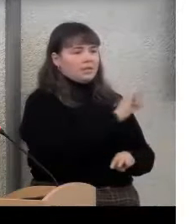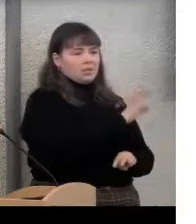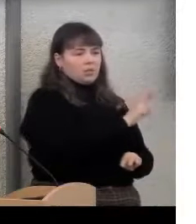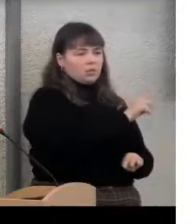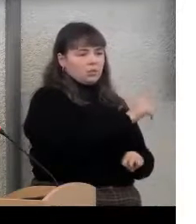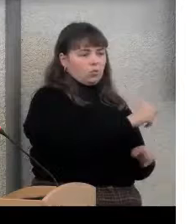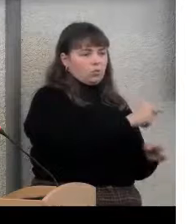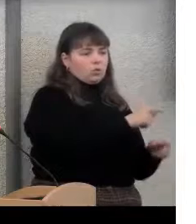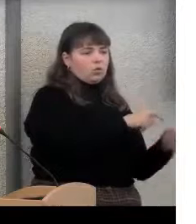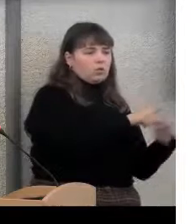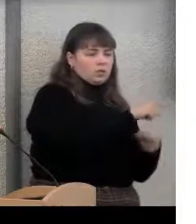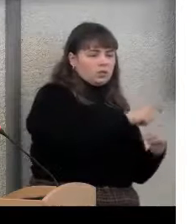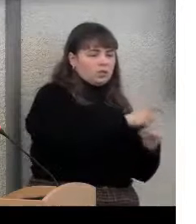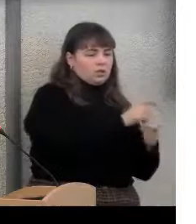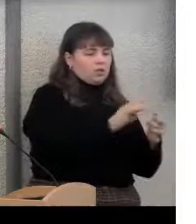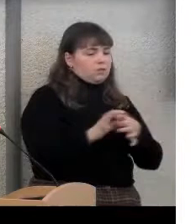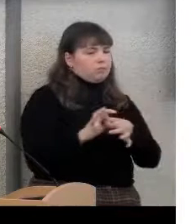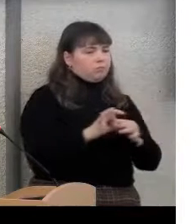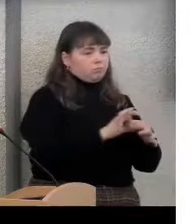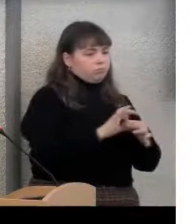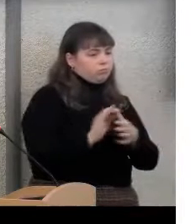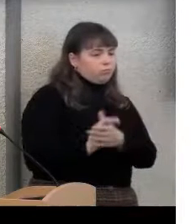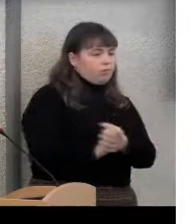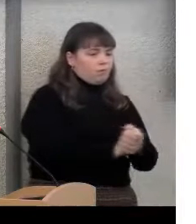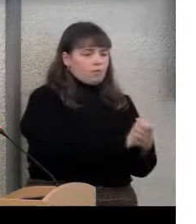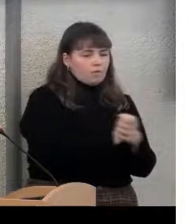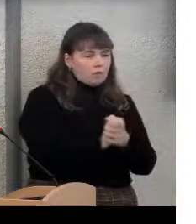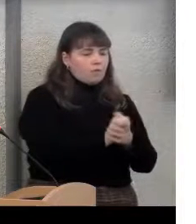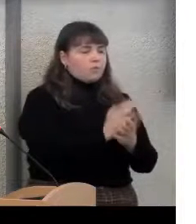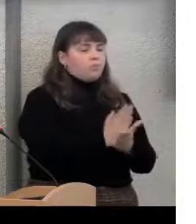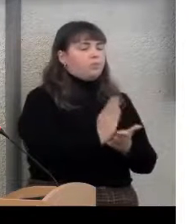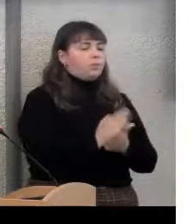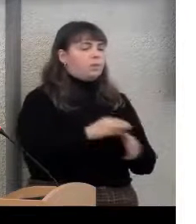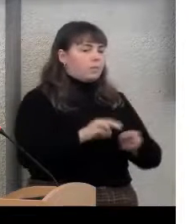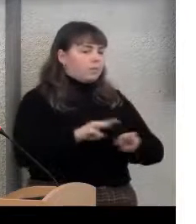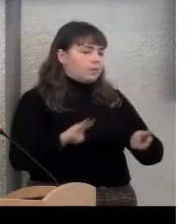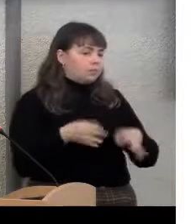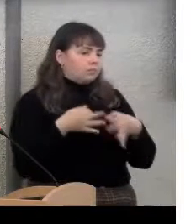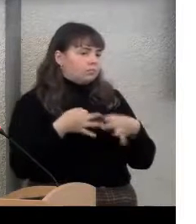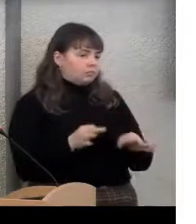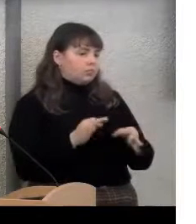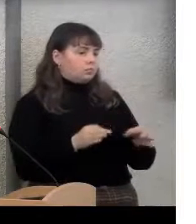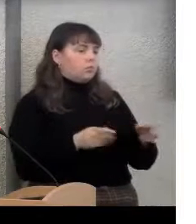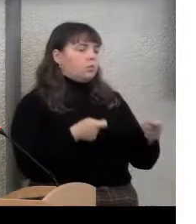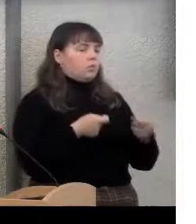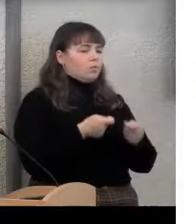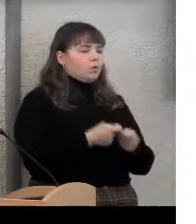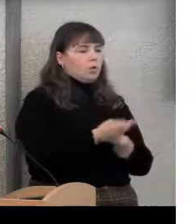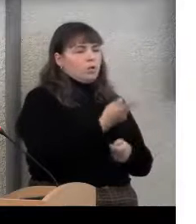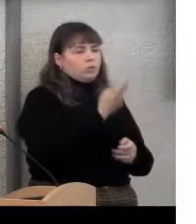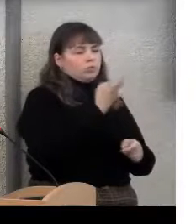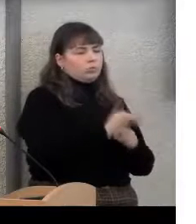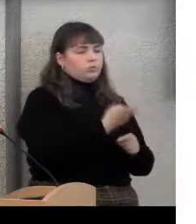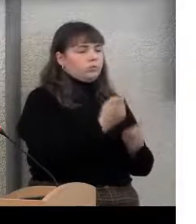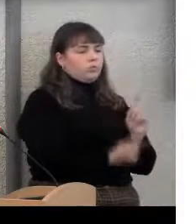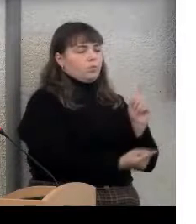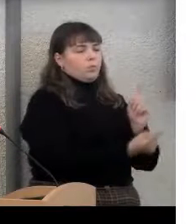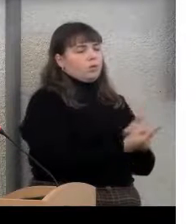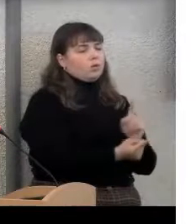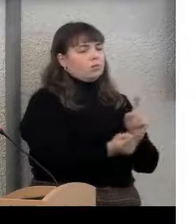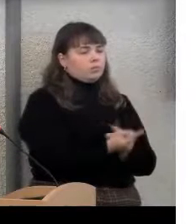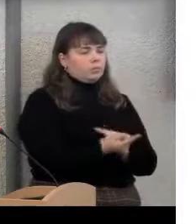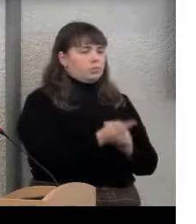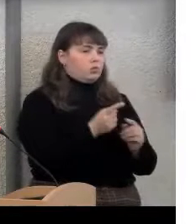todėl siūlome ministerijai organizuoti nemažiau kaip du susitikimus per metus su ekosistemos